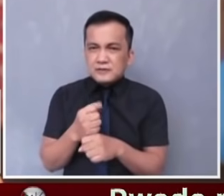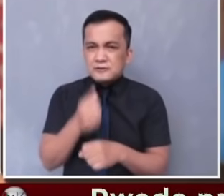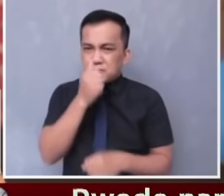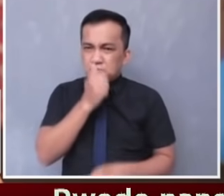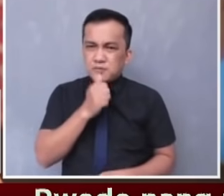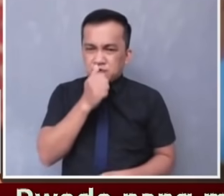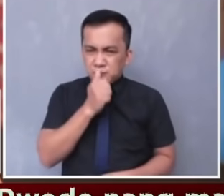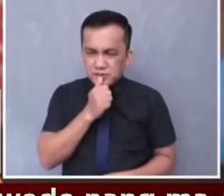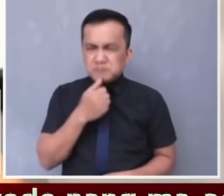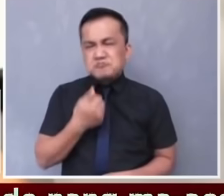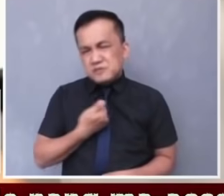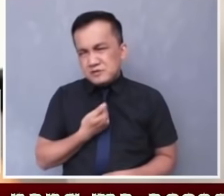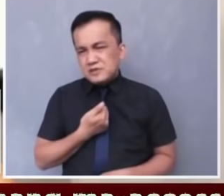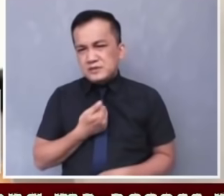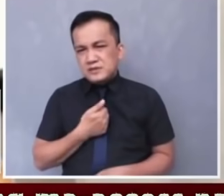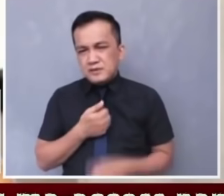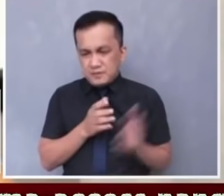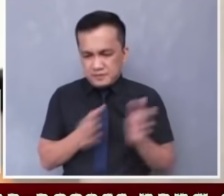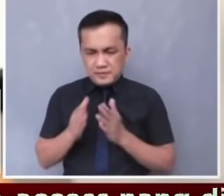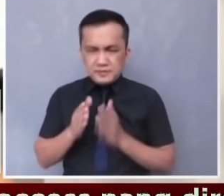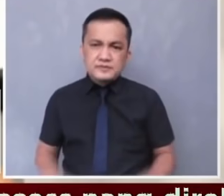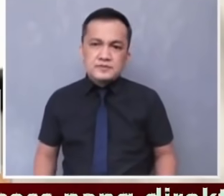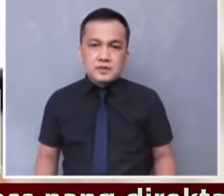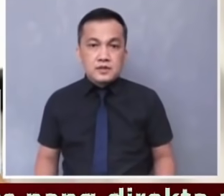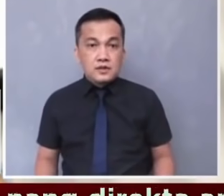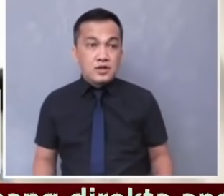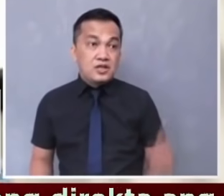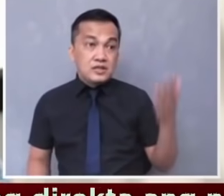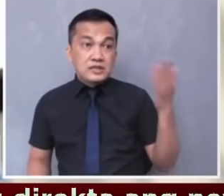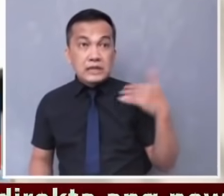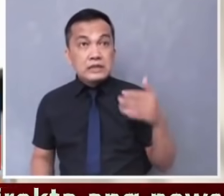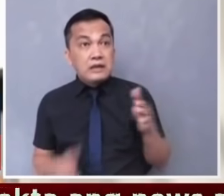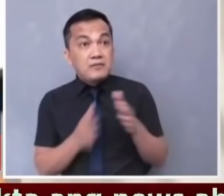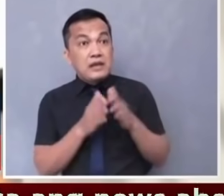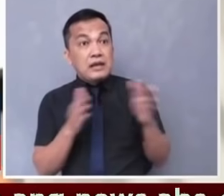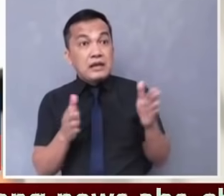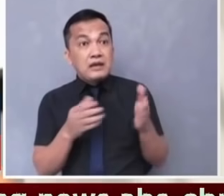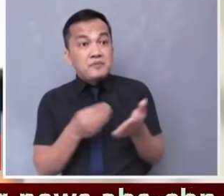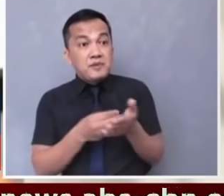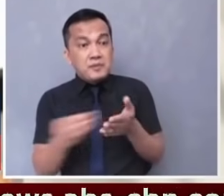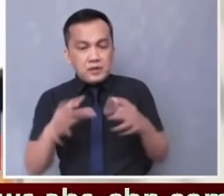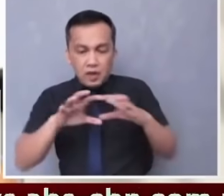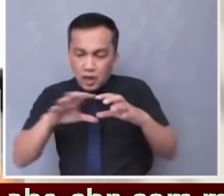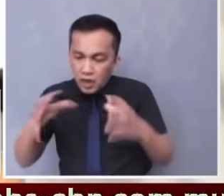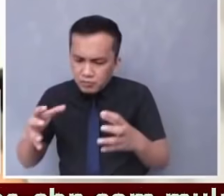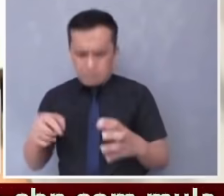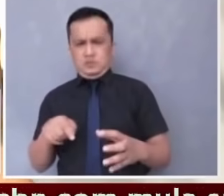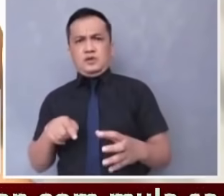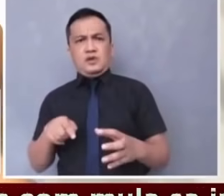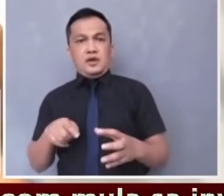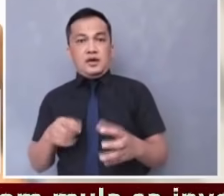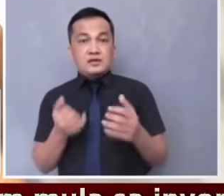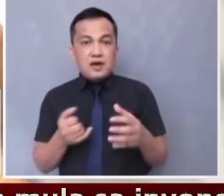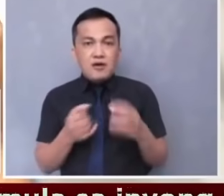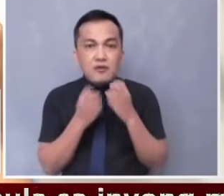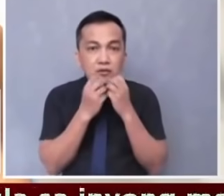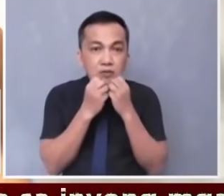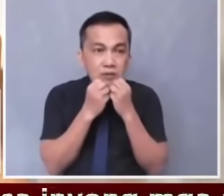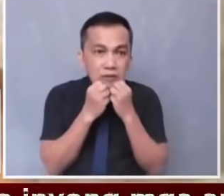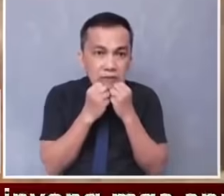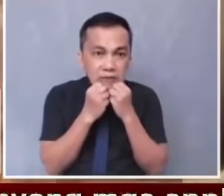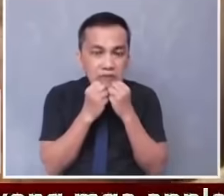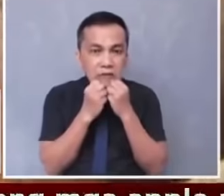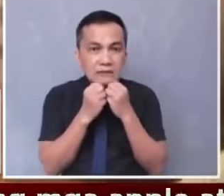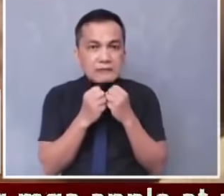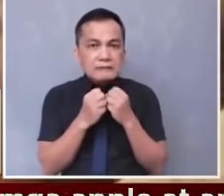pinag-aanoan ko na lang din, pinag-aandaan ko rin. Dati kasi malalaki yung binibili namin na ham, pero ngayon siyempre nagtitipid kasi wala nang